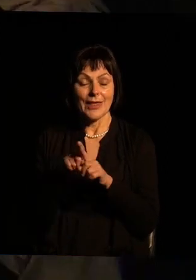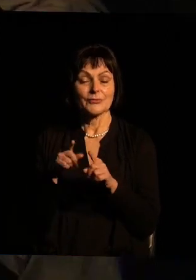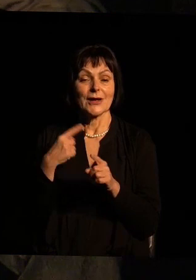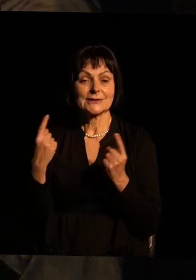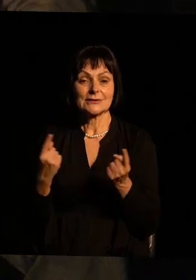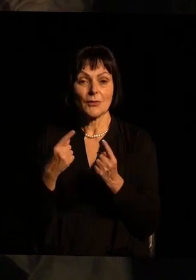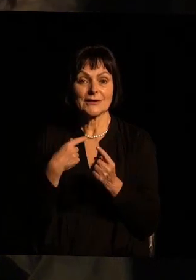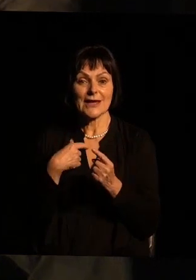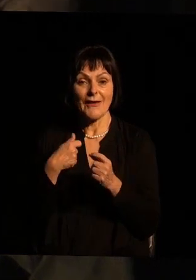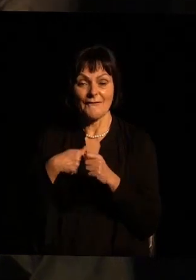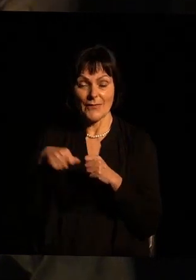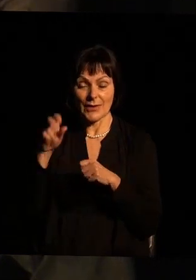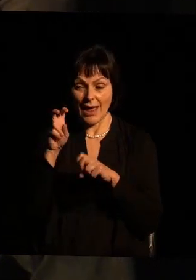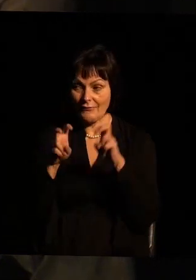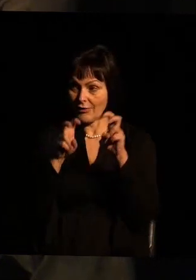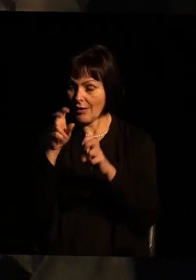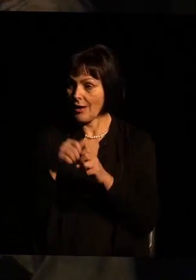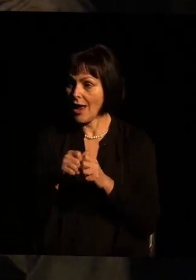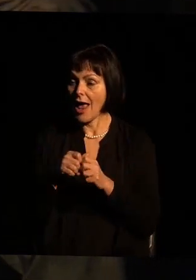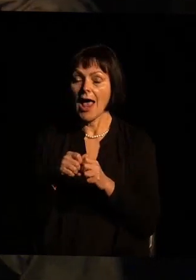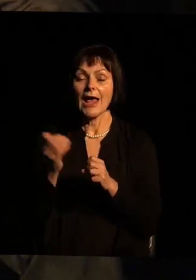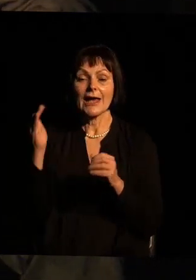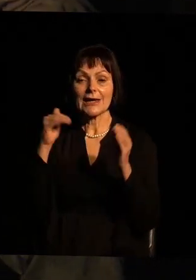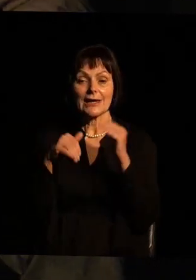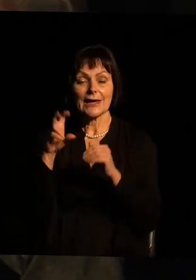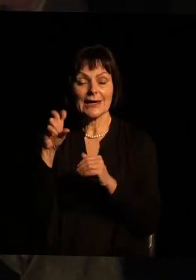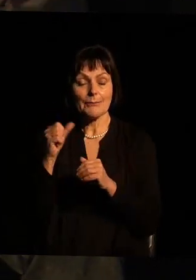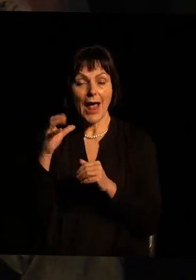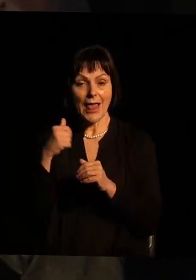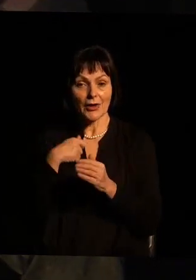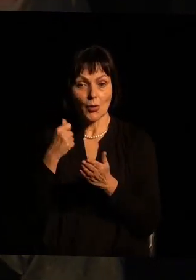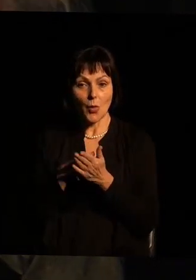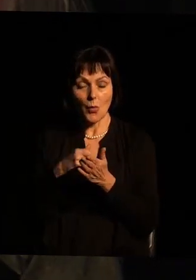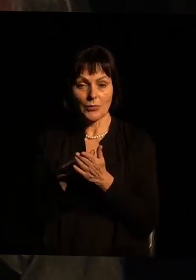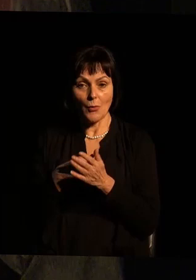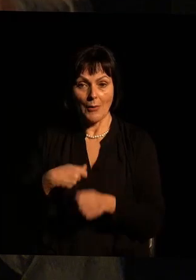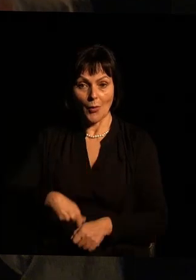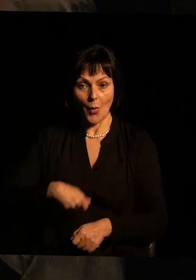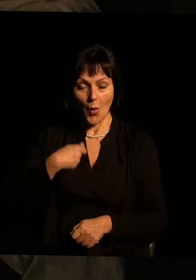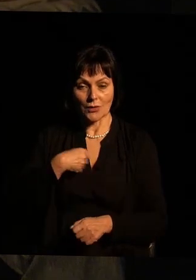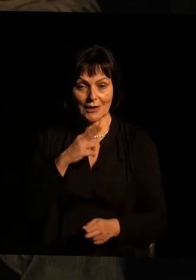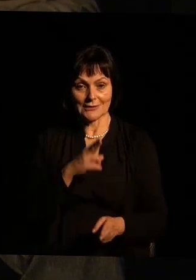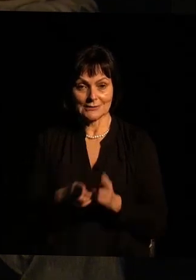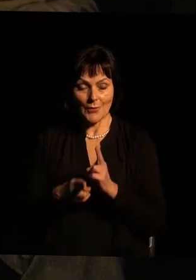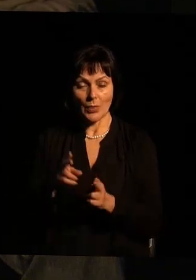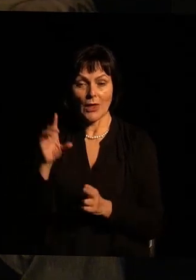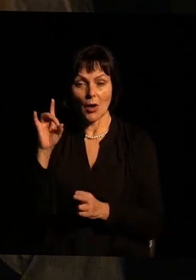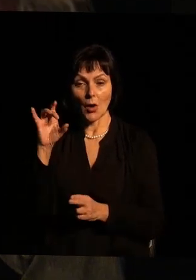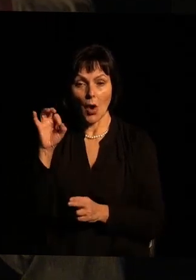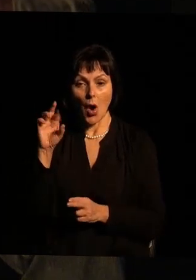zdarzyło na wyprawie, gdzie byliśmy w Himalaya Garhwalu, że kupiłem kurtkę i spodnie goreteksowe, co